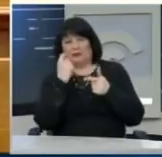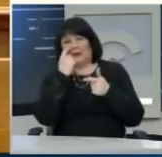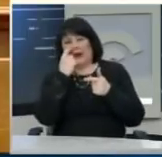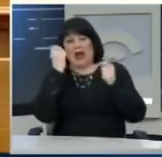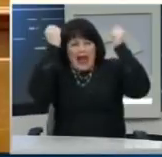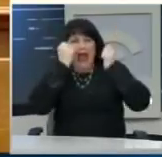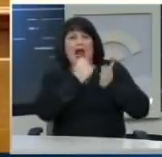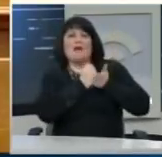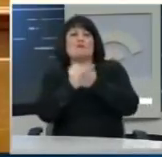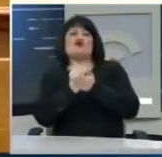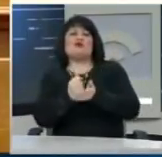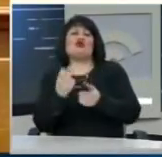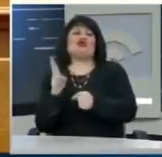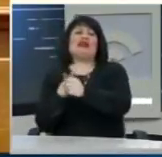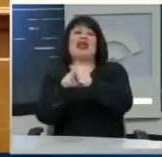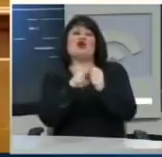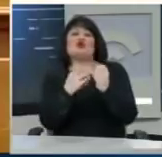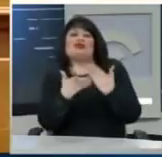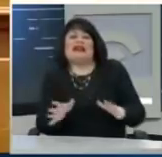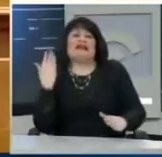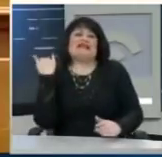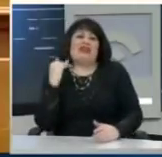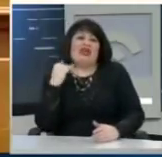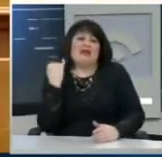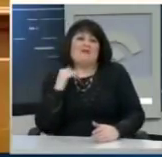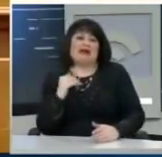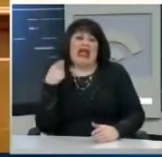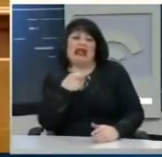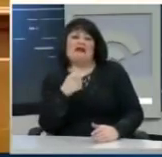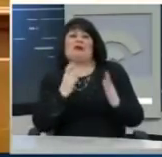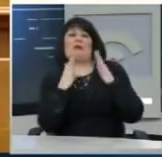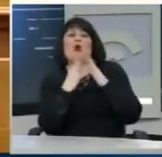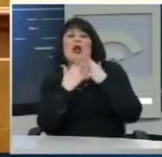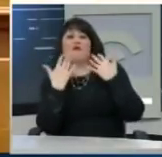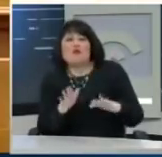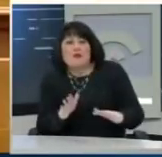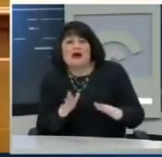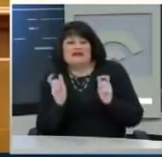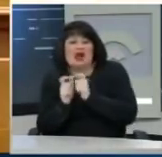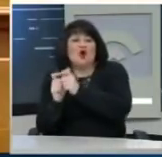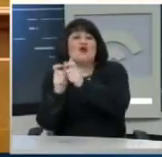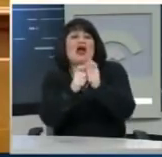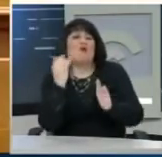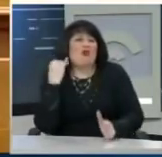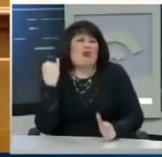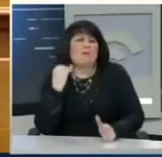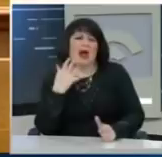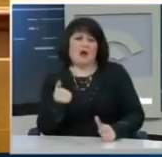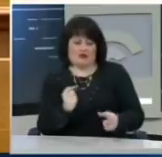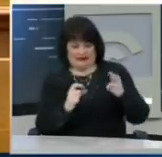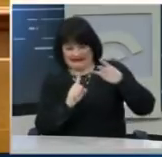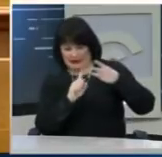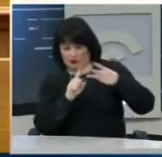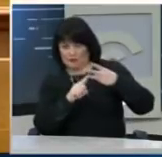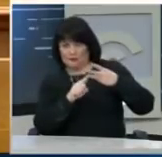στις αποζημιώσεις για τα θύματα και τους συγγενείς των θυμάτων εγκλημάτων πολέμου στα μαρτυρικά χωριά.